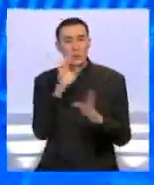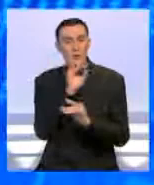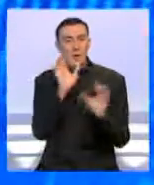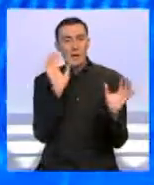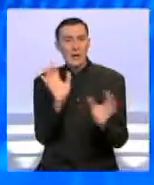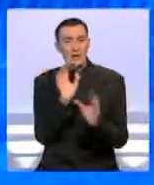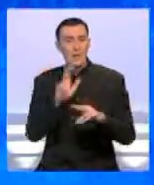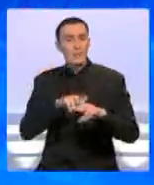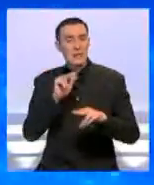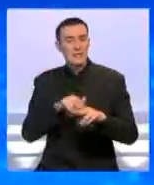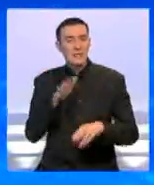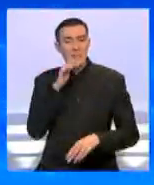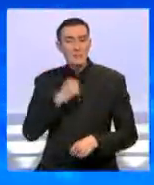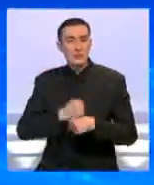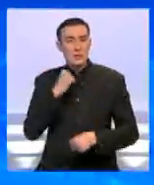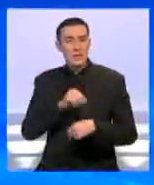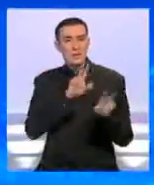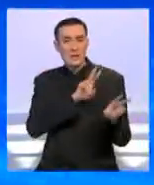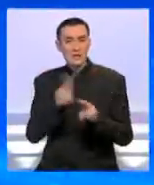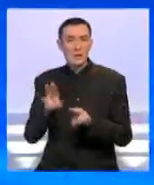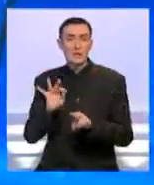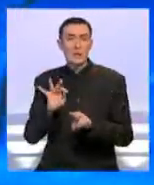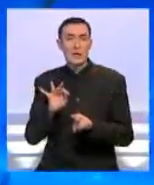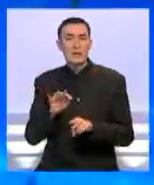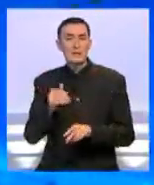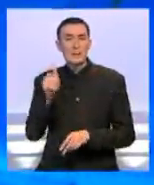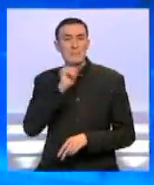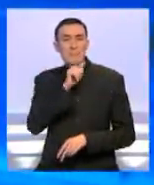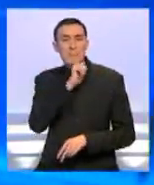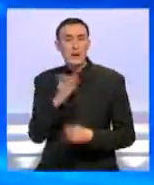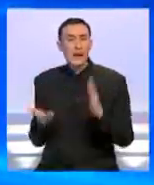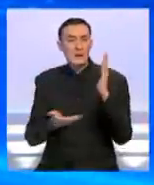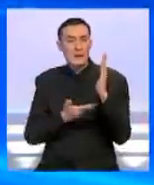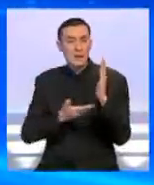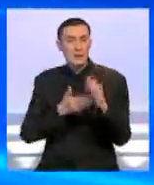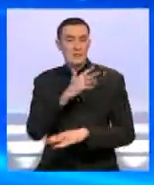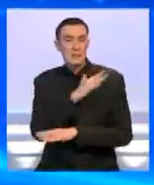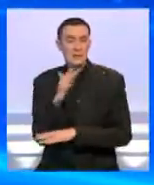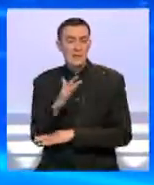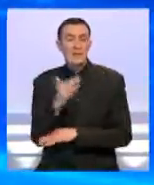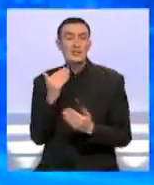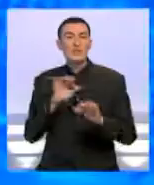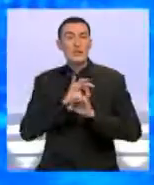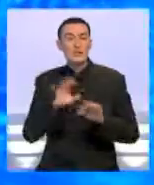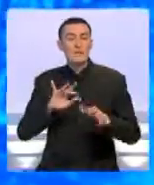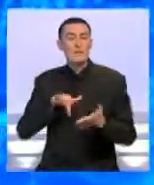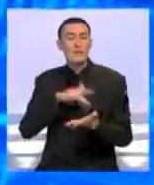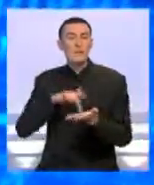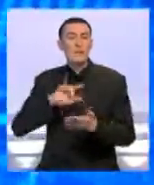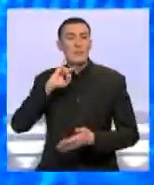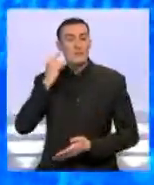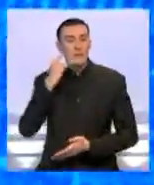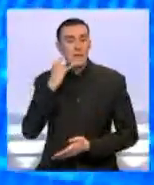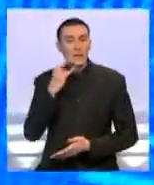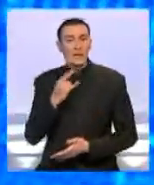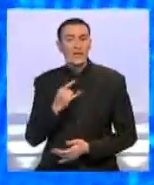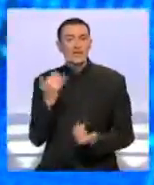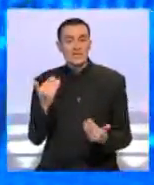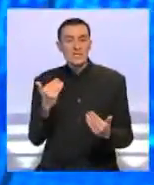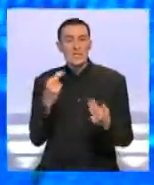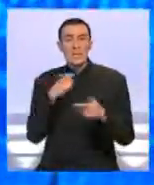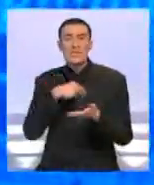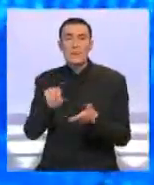полиции это время усиленной борьбы с браконьерами. Салават Тимербалатулы о том, почему в Павлодаре стало